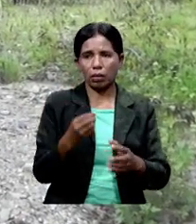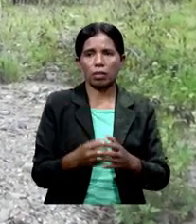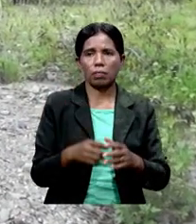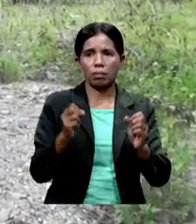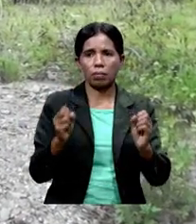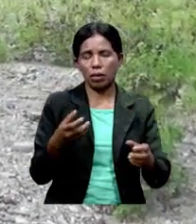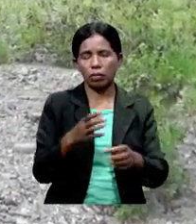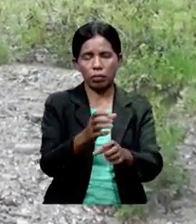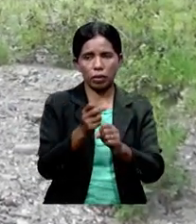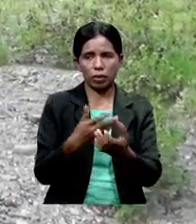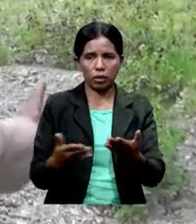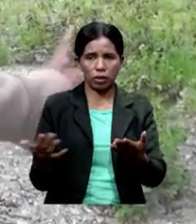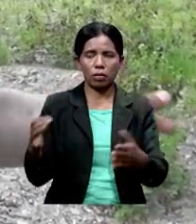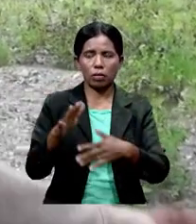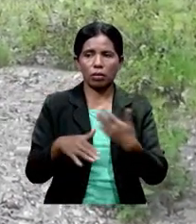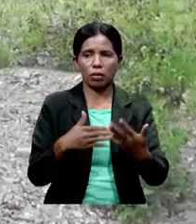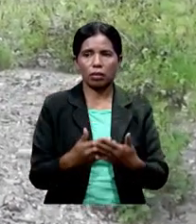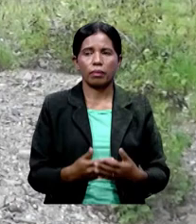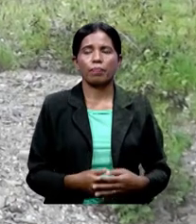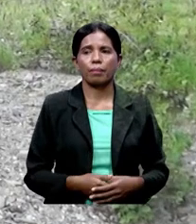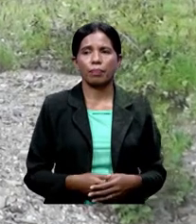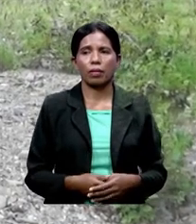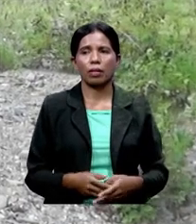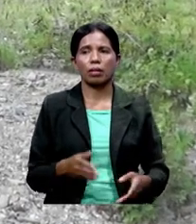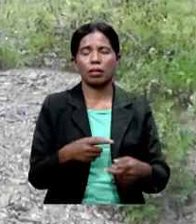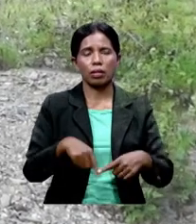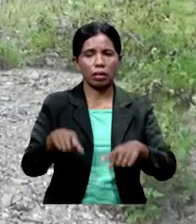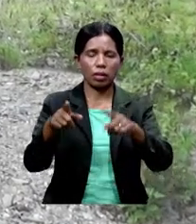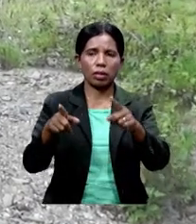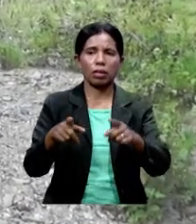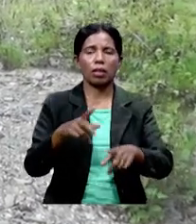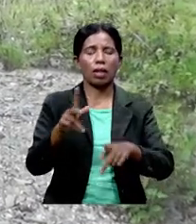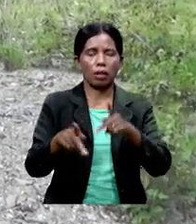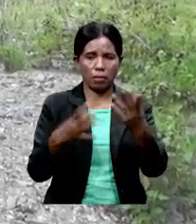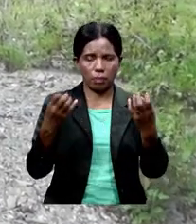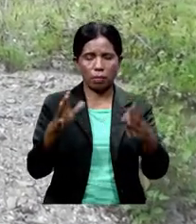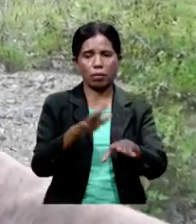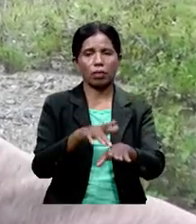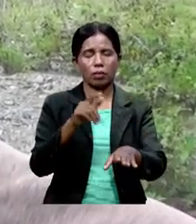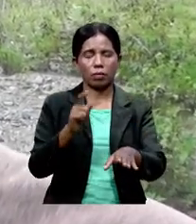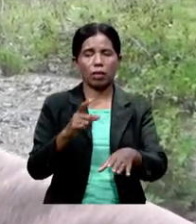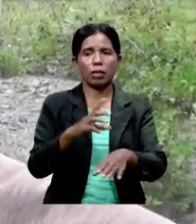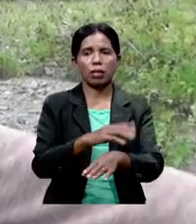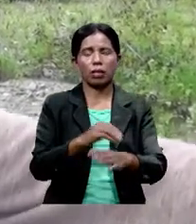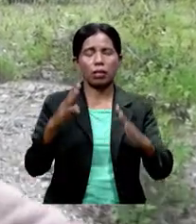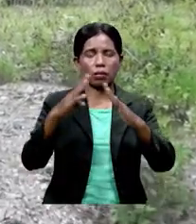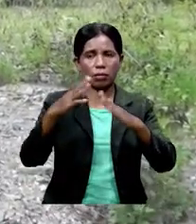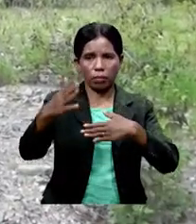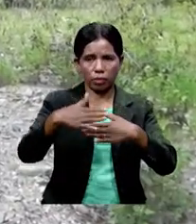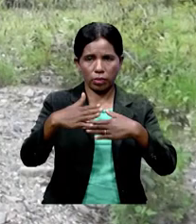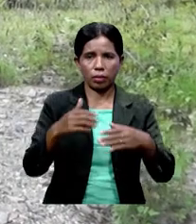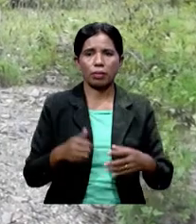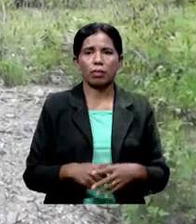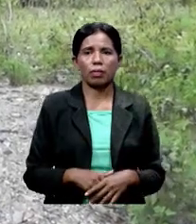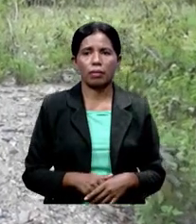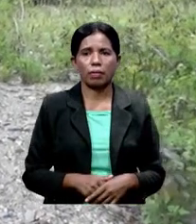segur ini asan sih. Sih ya sore ini masih ya, tuh untuk kerja kerja ini barak mah fitan ya dari rumah umah rabat telas nih mas, umah besi